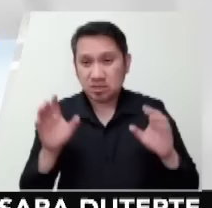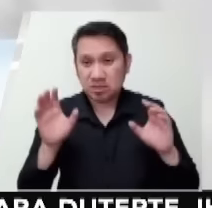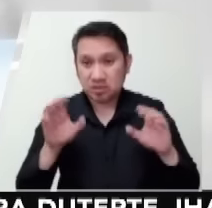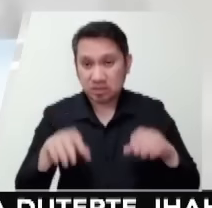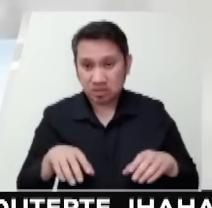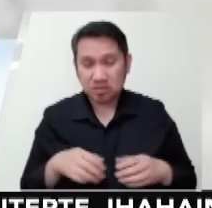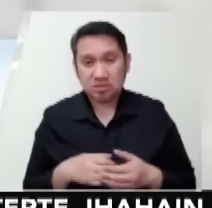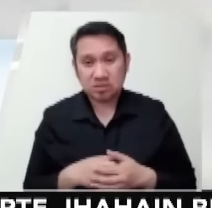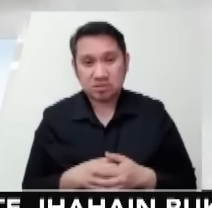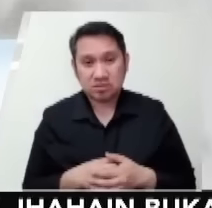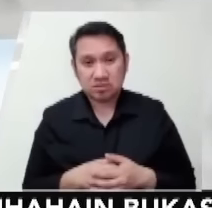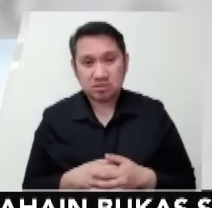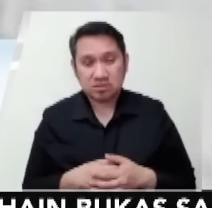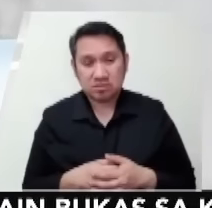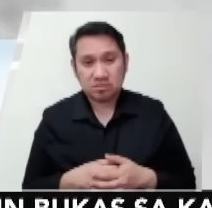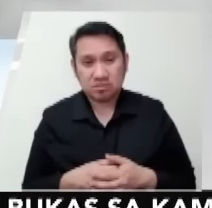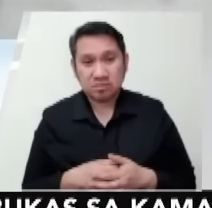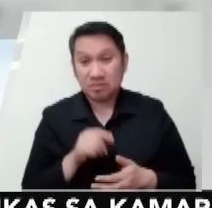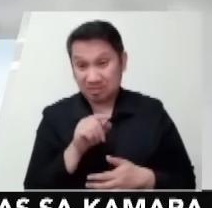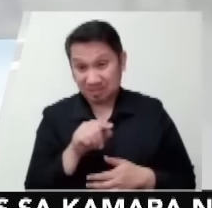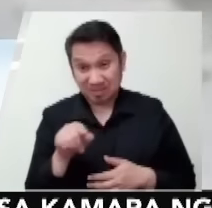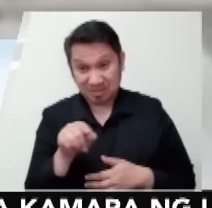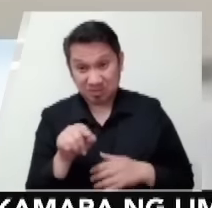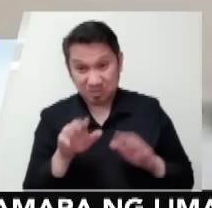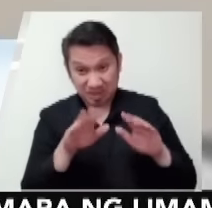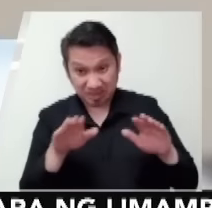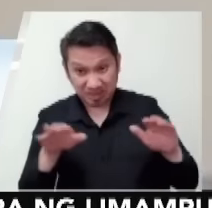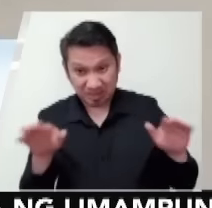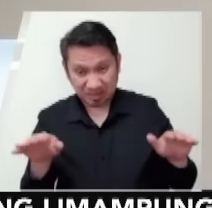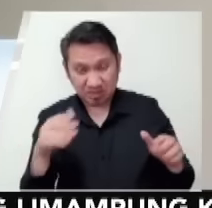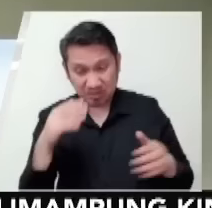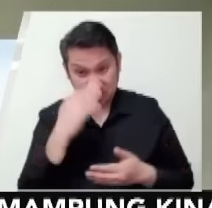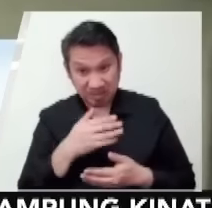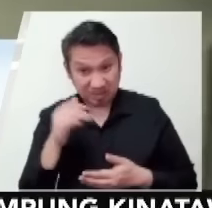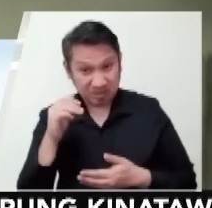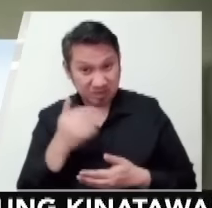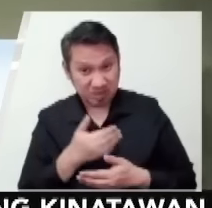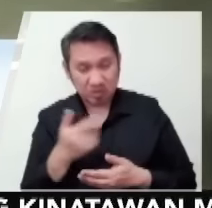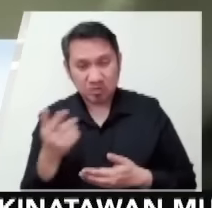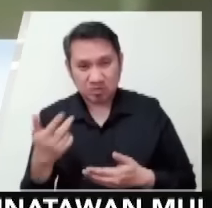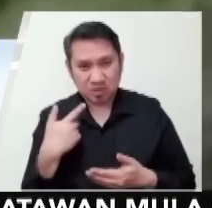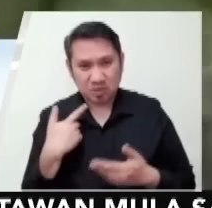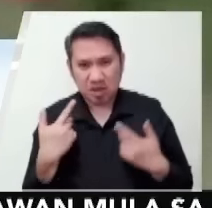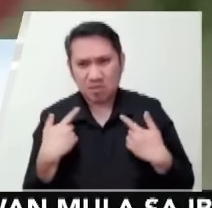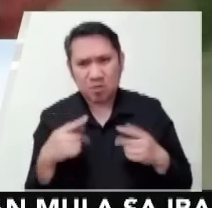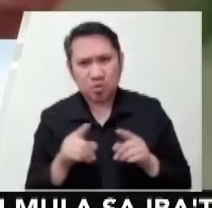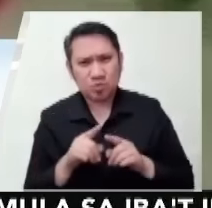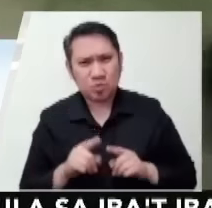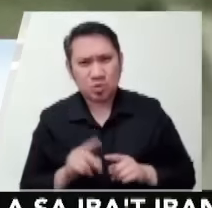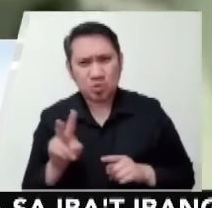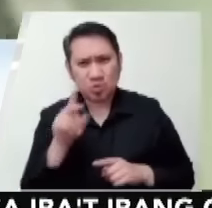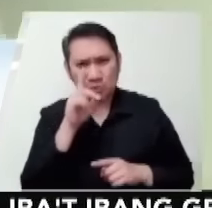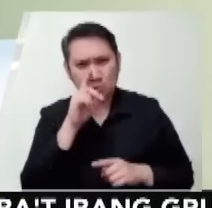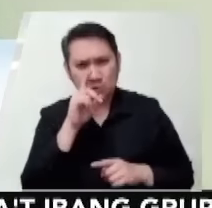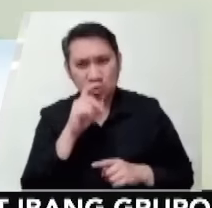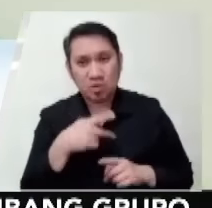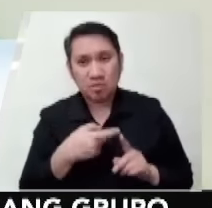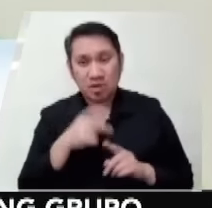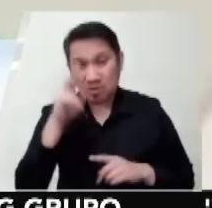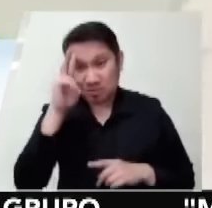anak. Pugod sa mga anak ni Maya at Ika, nasa pangangalaga rin ng PAO ang 2 taong gulang na anak naman ng Vietnamese na ina